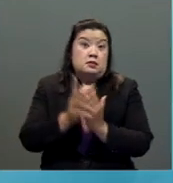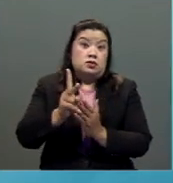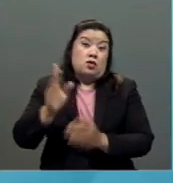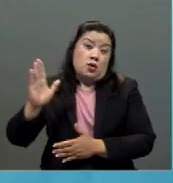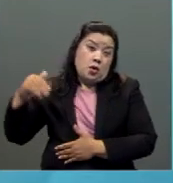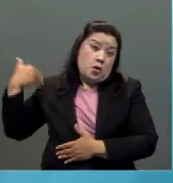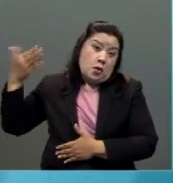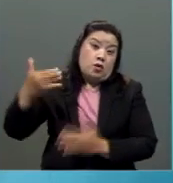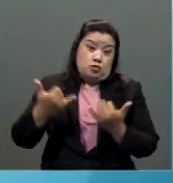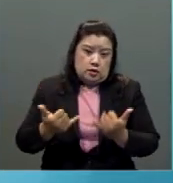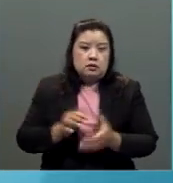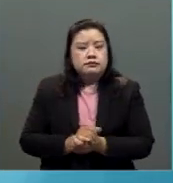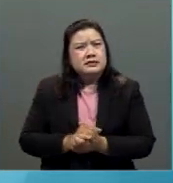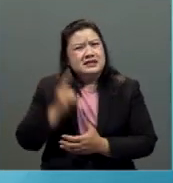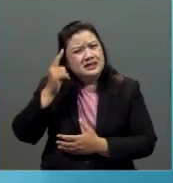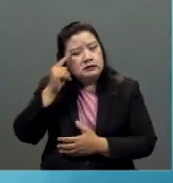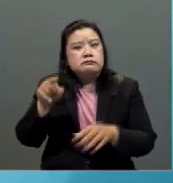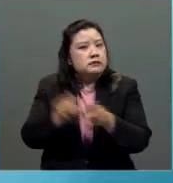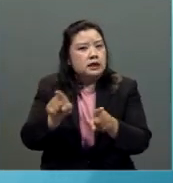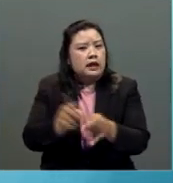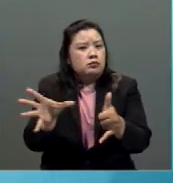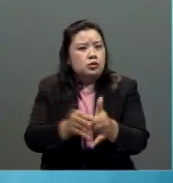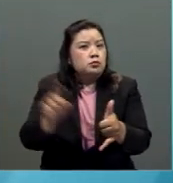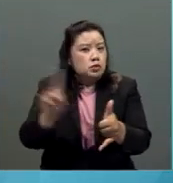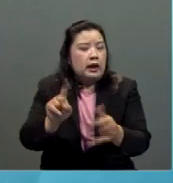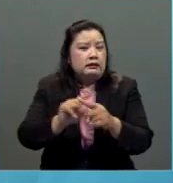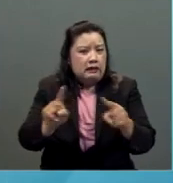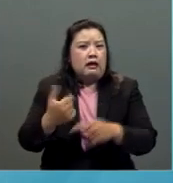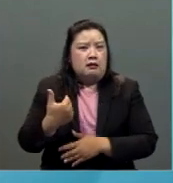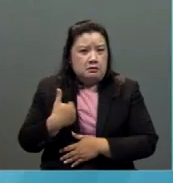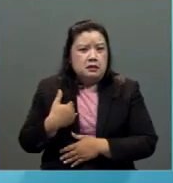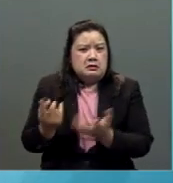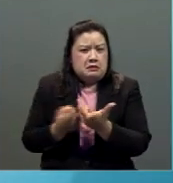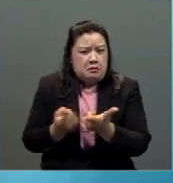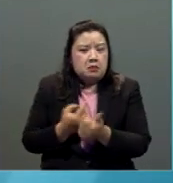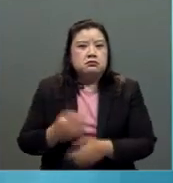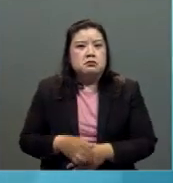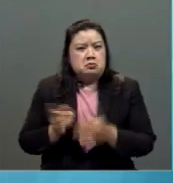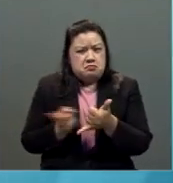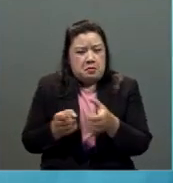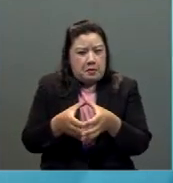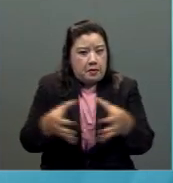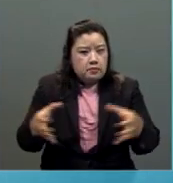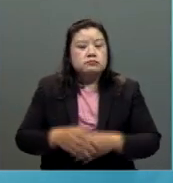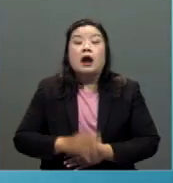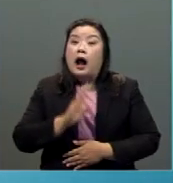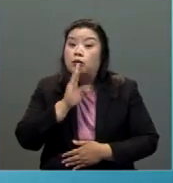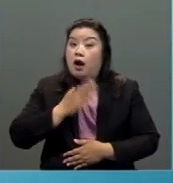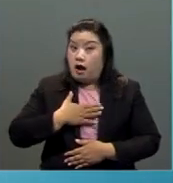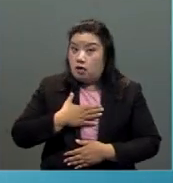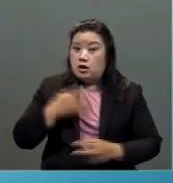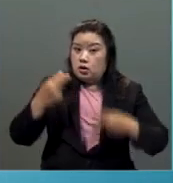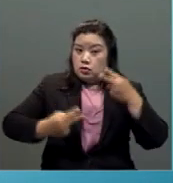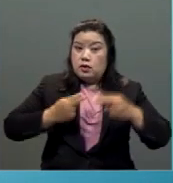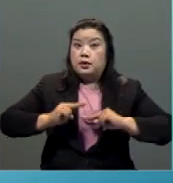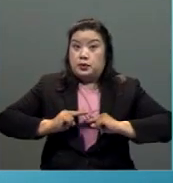ตรงนี้ภาพนี้ก็ยังคล้ายๆเดิมอยู่นะครับแต่มีแต่ตัวเลขมันเพิ่มขึ้นเท่านั้นเองถ้าท่านผู้ชมได้ดูแลสุขภาพตัวเอง